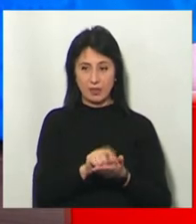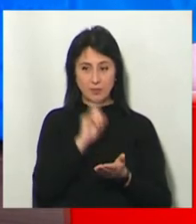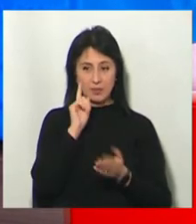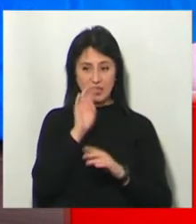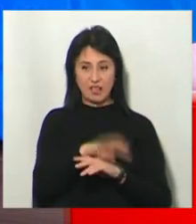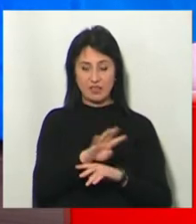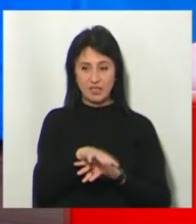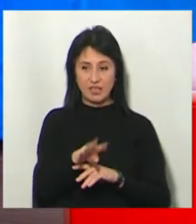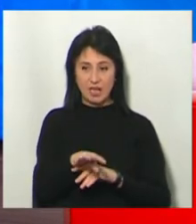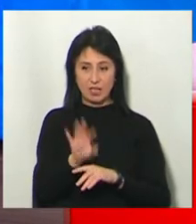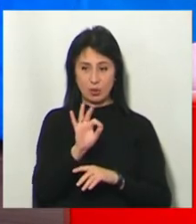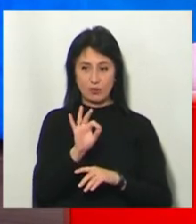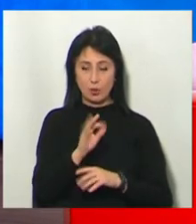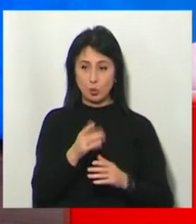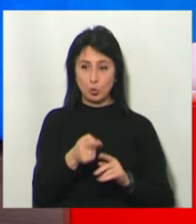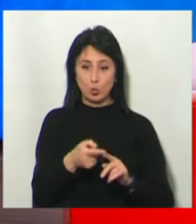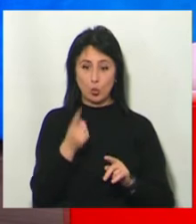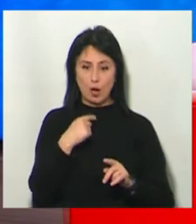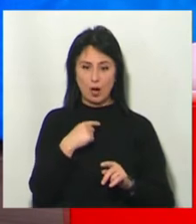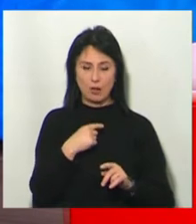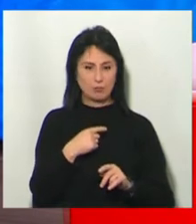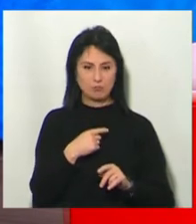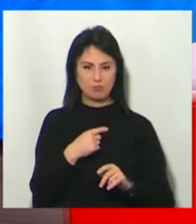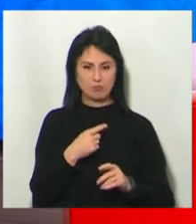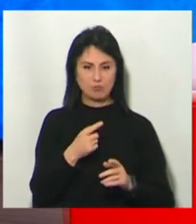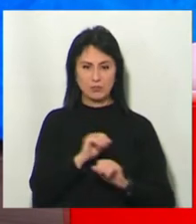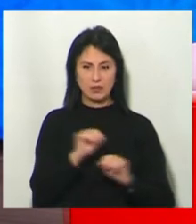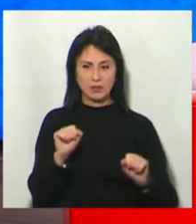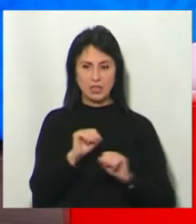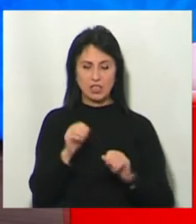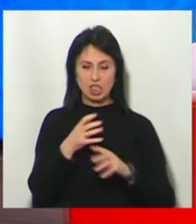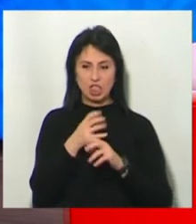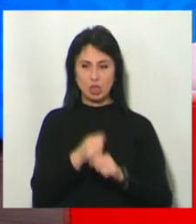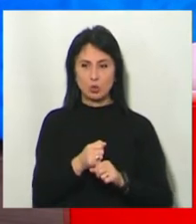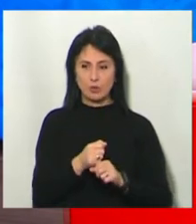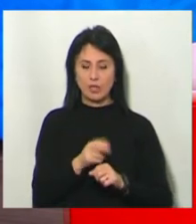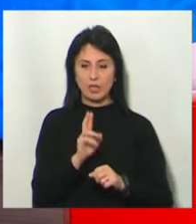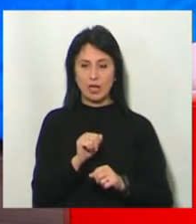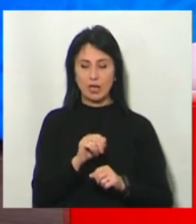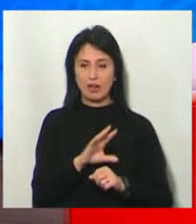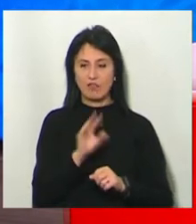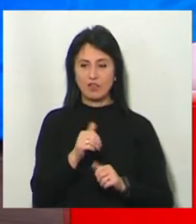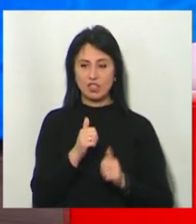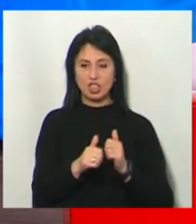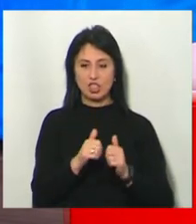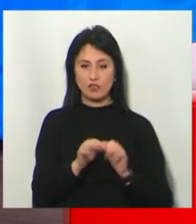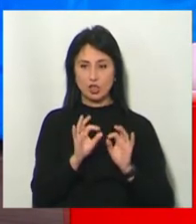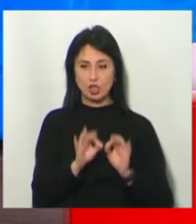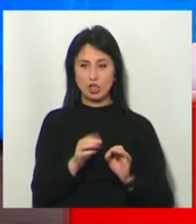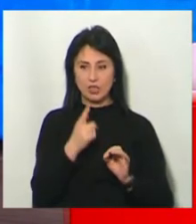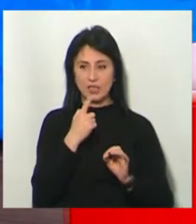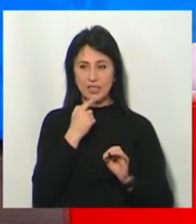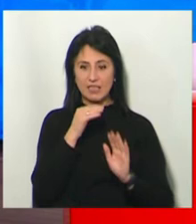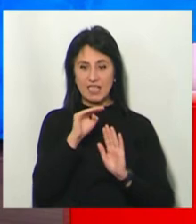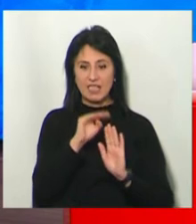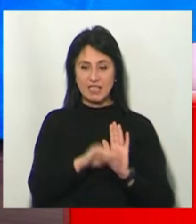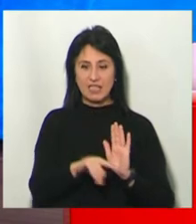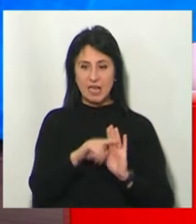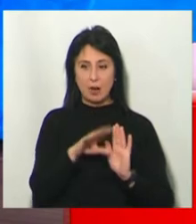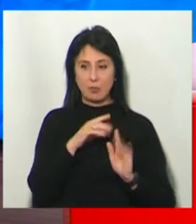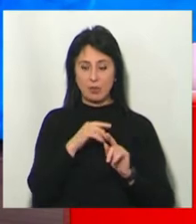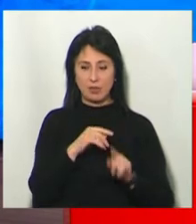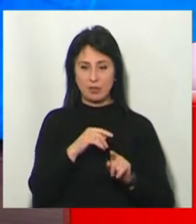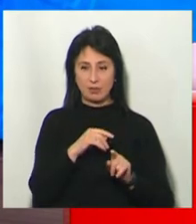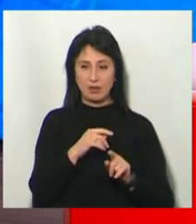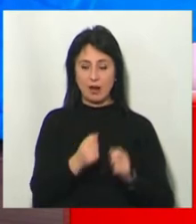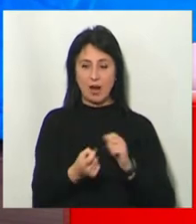მწვანე სალათის ფოთოლთან დაკავშირებით. Თუ აქამდე კატეგორიულად იყო შეზღუდვა და ყველაზე ხშირად სწორედ წითელ სიაში ხვდებოდა ეს